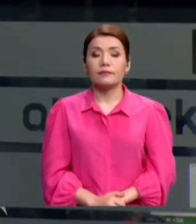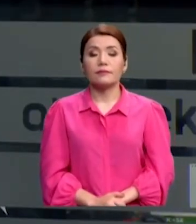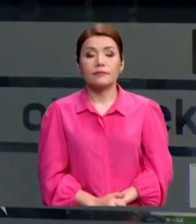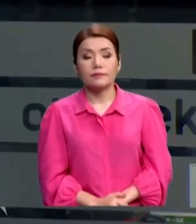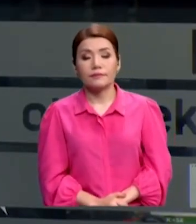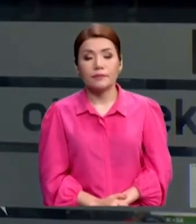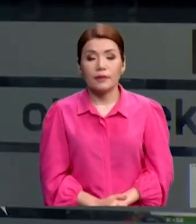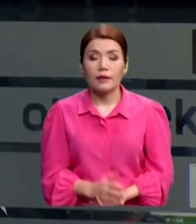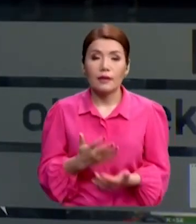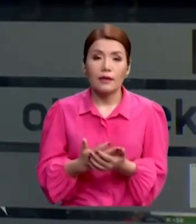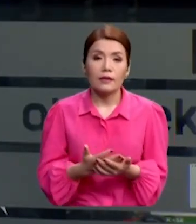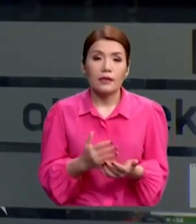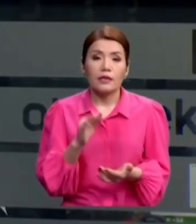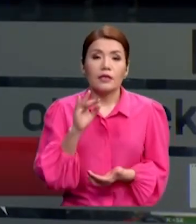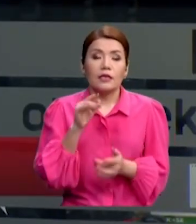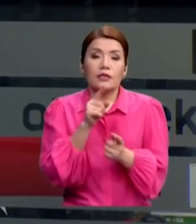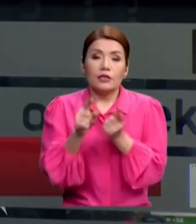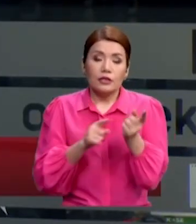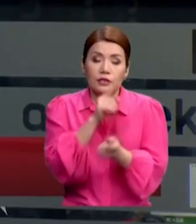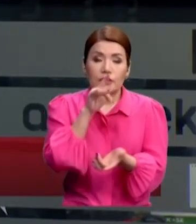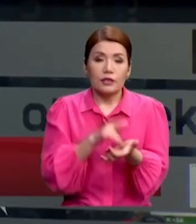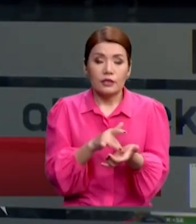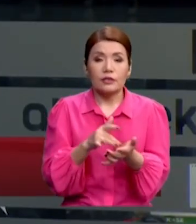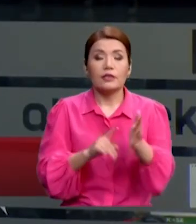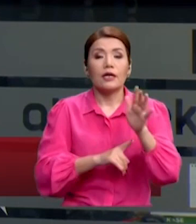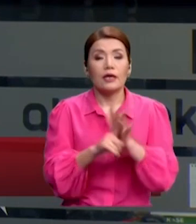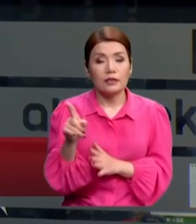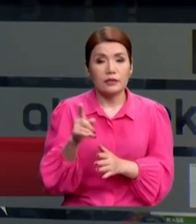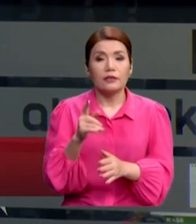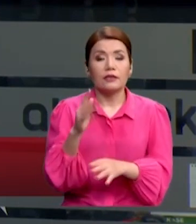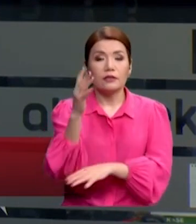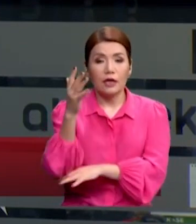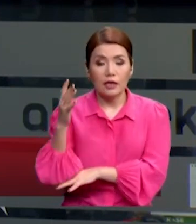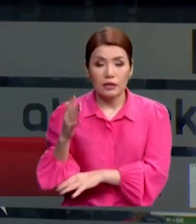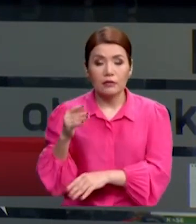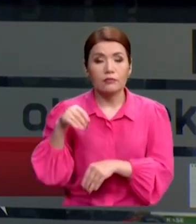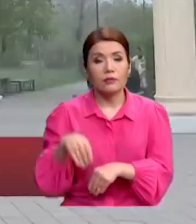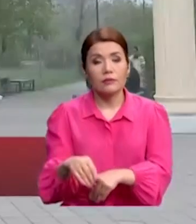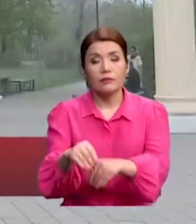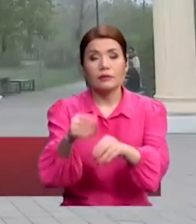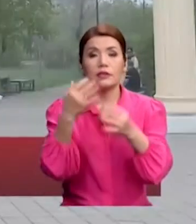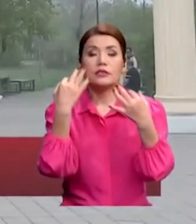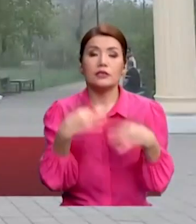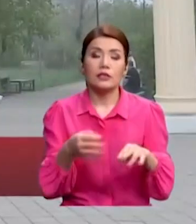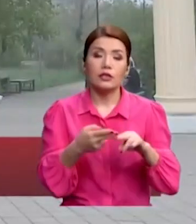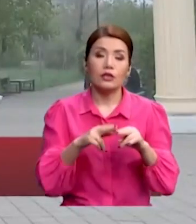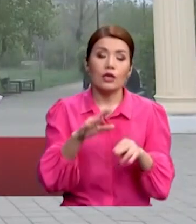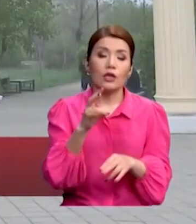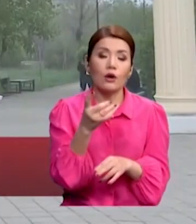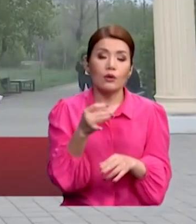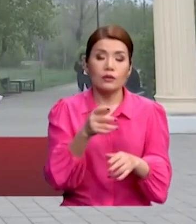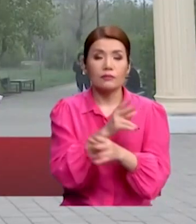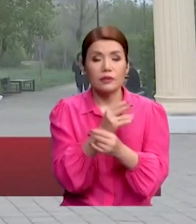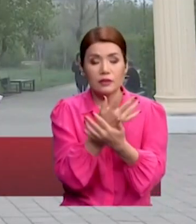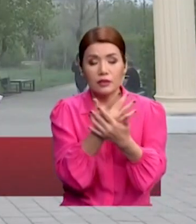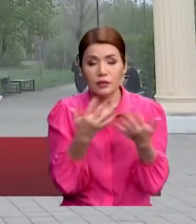Жезқазған қаласында ағаш егу науқаны басталды. Бүгін таза Қазақстан республикалық экологиялық акциясы аясында еріктілер Наурыз саябағында 100